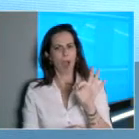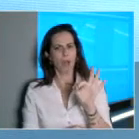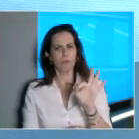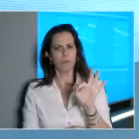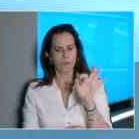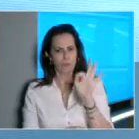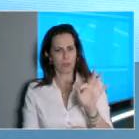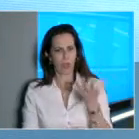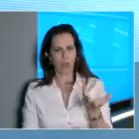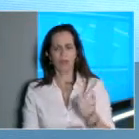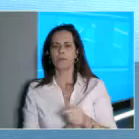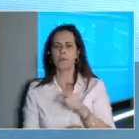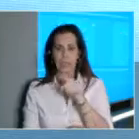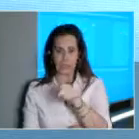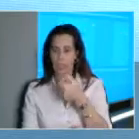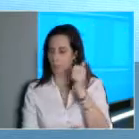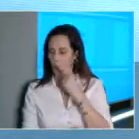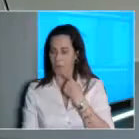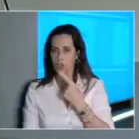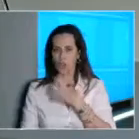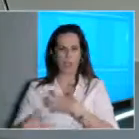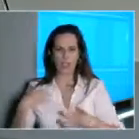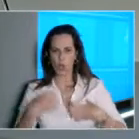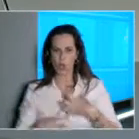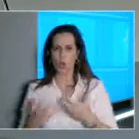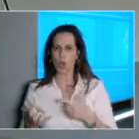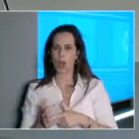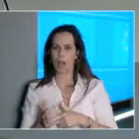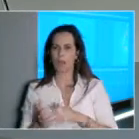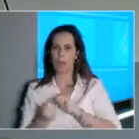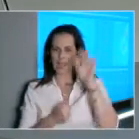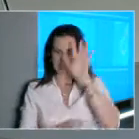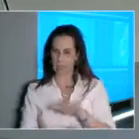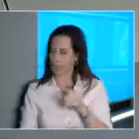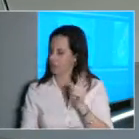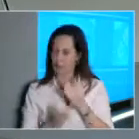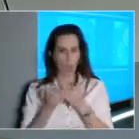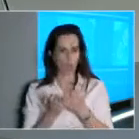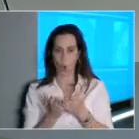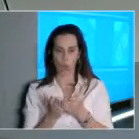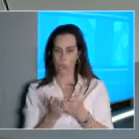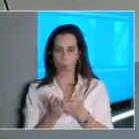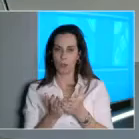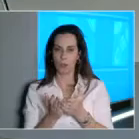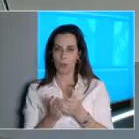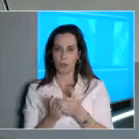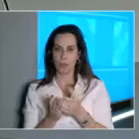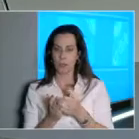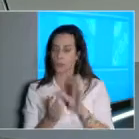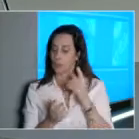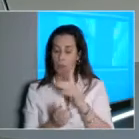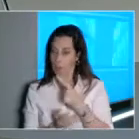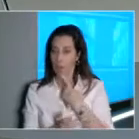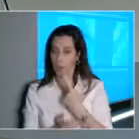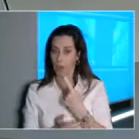עובד ציבור. גרינר אתמול אמרה שהיא מתוסכלת, הסירה את הסרטון, אבל בכל מקרה זה לא יעזור לה. אגב, שימו לב מה היא